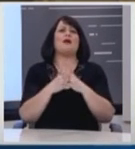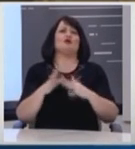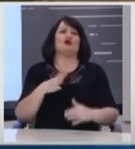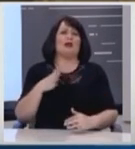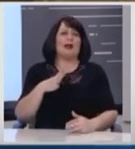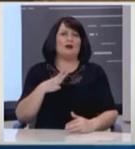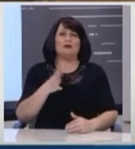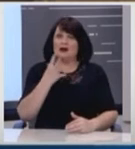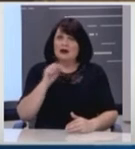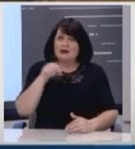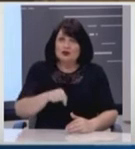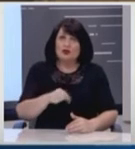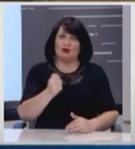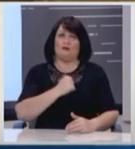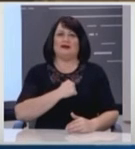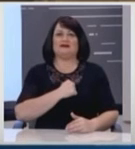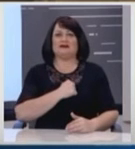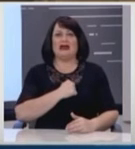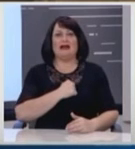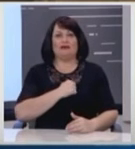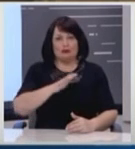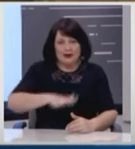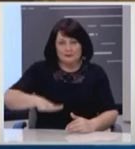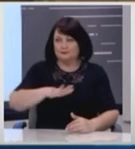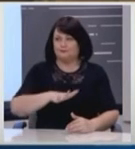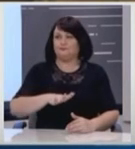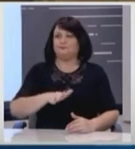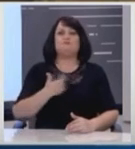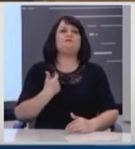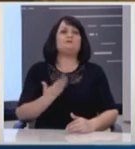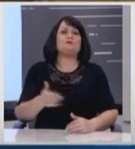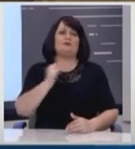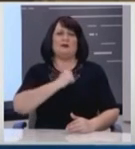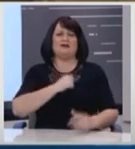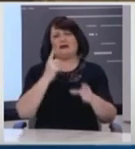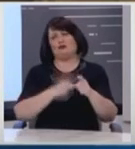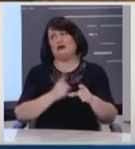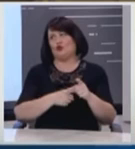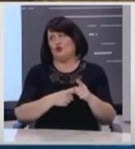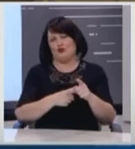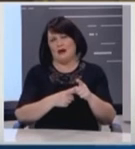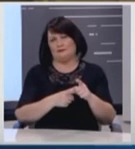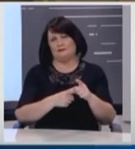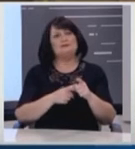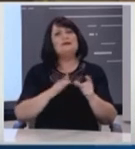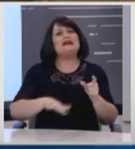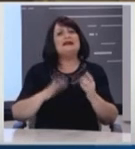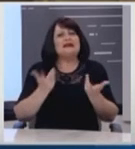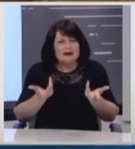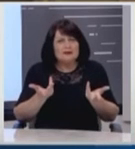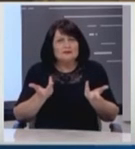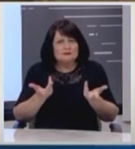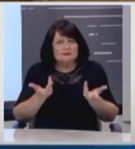γιατί η θέση μας, το έδαφος πάνω στο οποίο στηρίζεται η θέση του ΚΚΕ, βρίσκεται